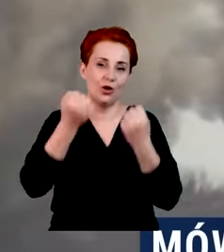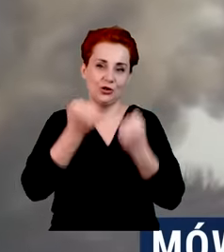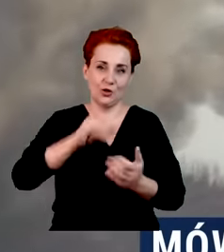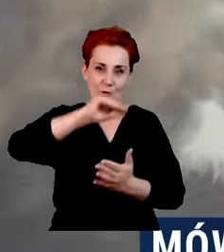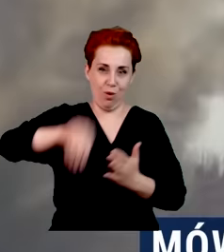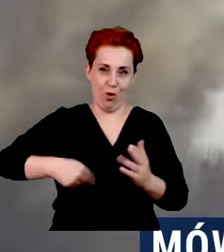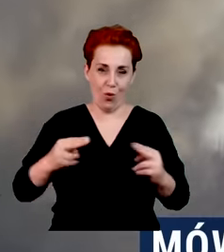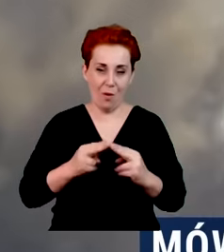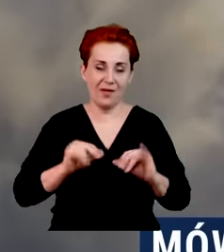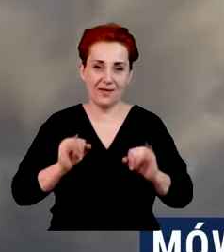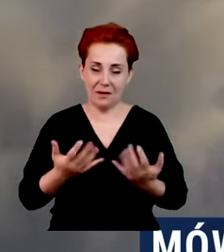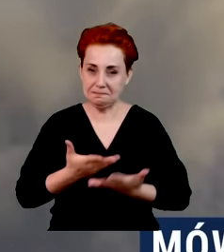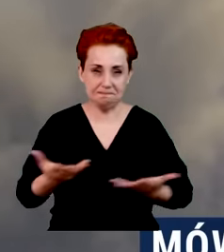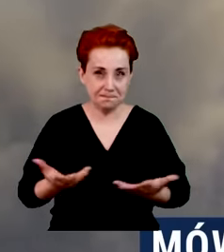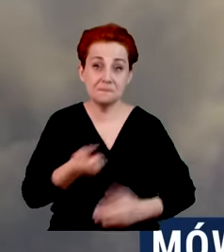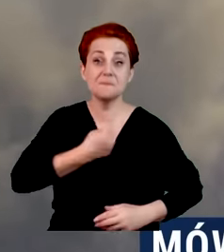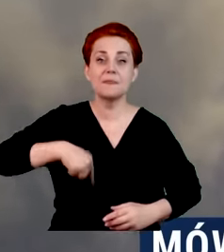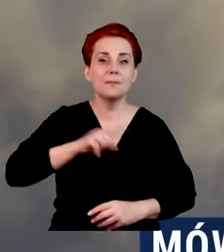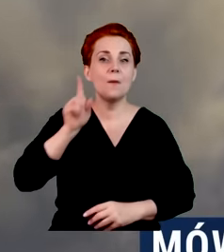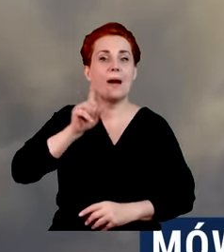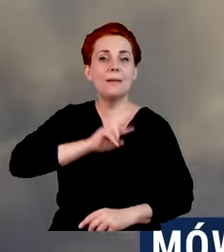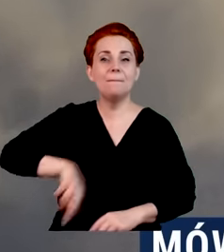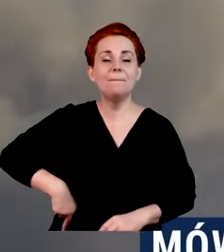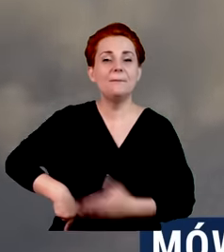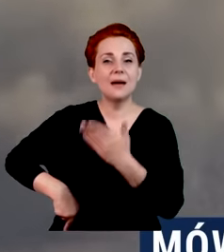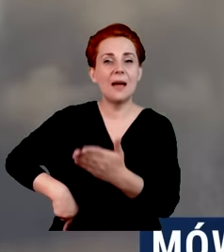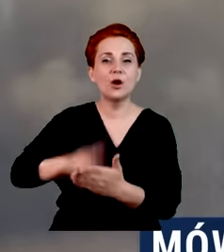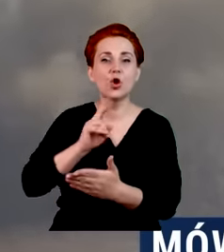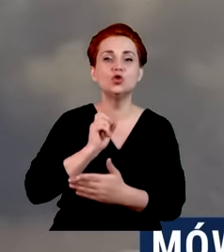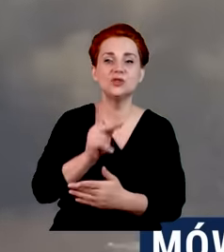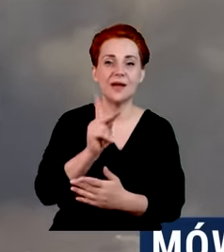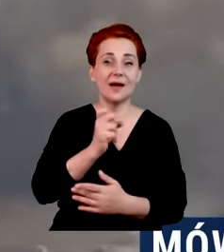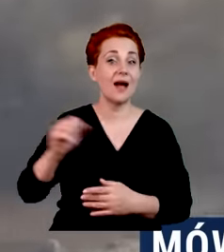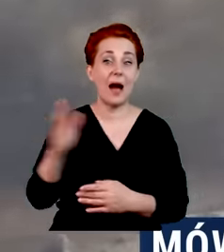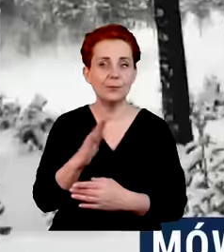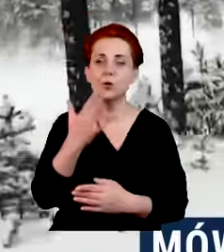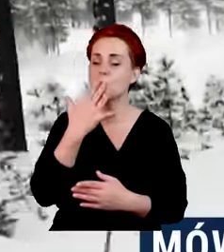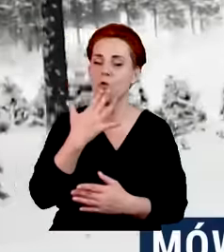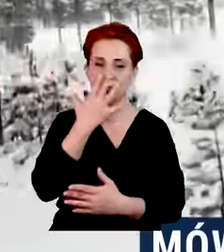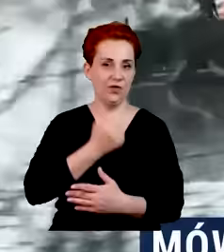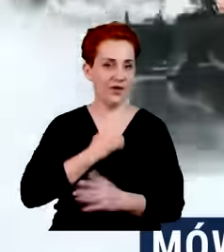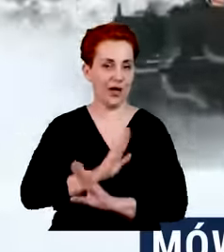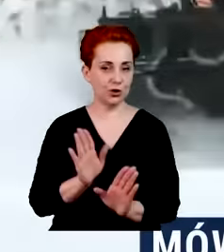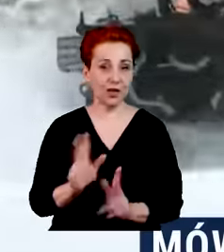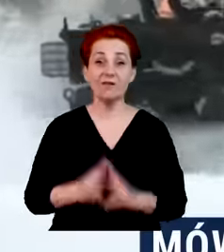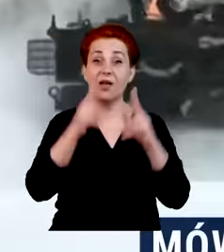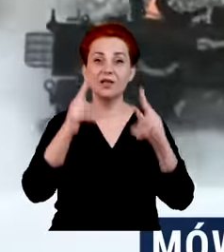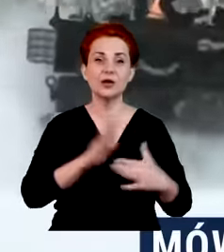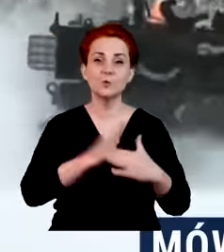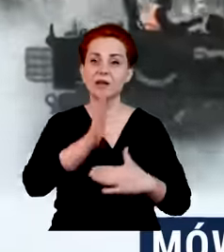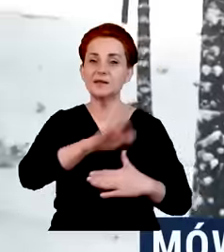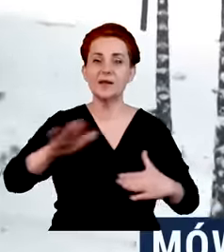tą umowę my tutaj pan premier Władysław Koś Kamysz wyraźnie podkreślał że podczas tych międzynarodowych